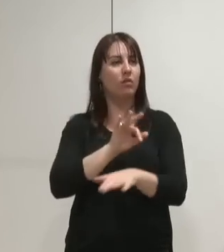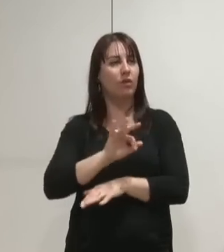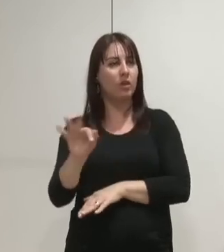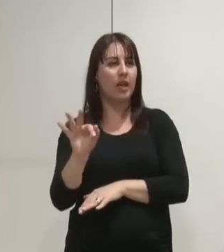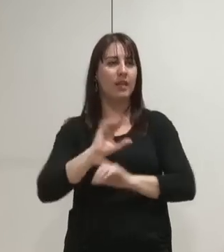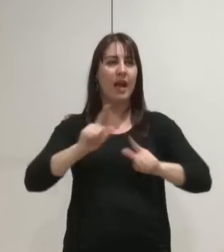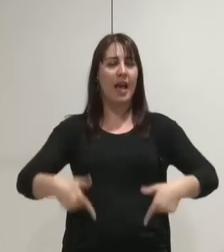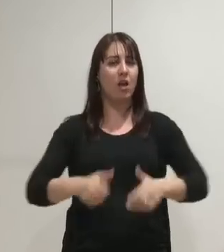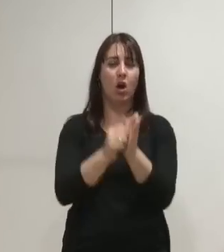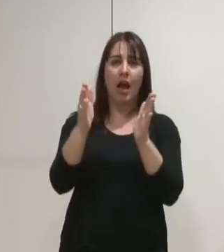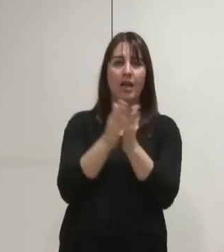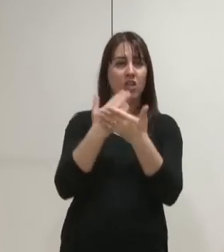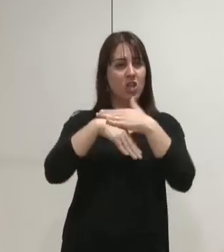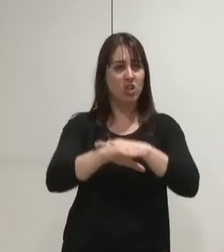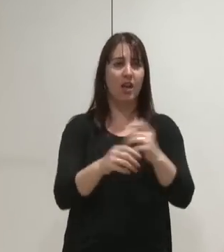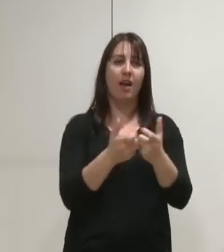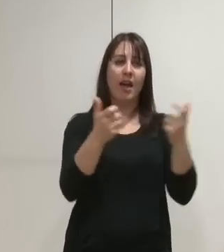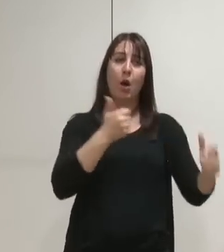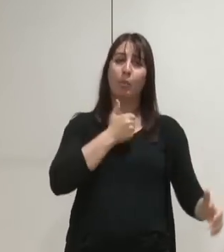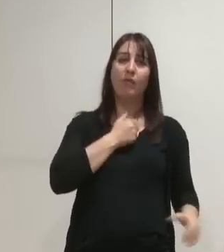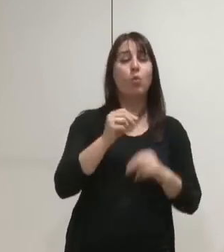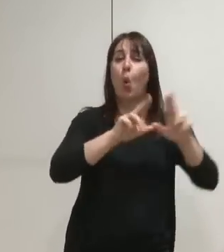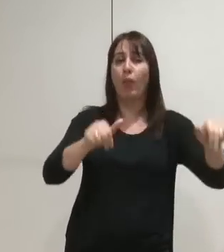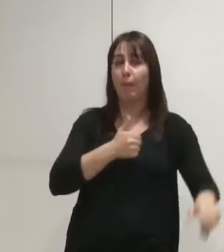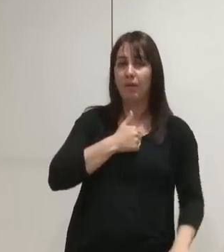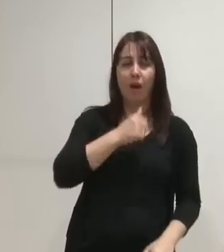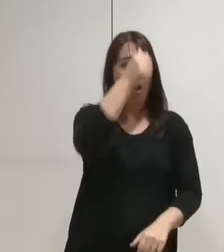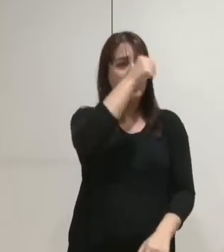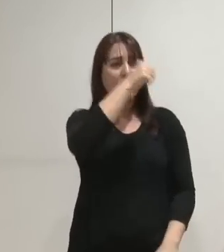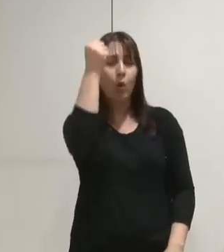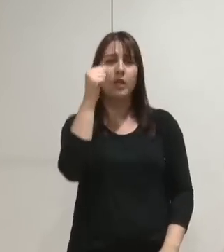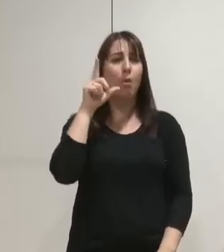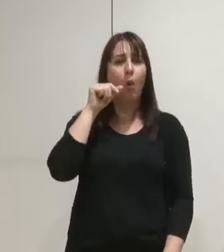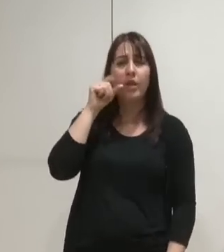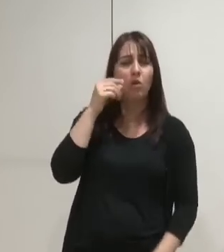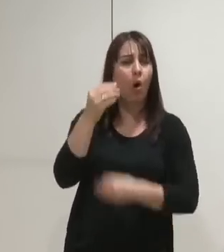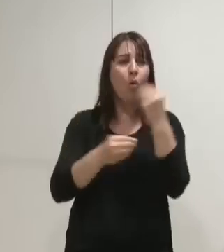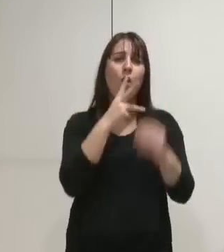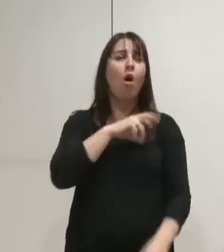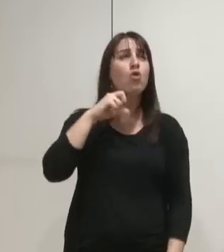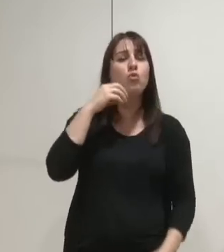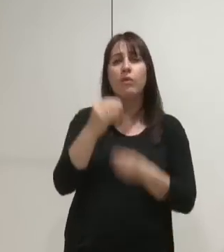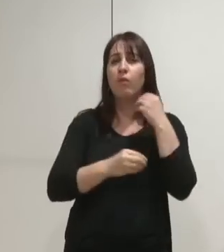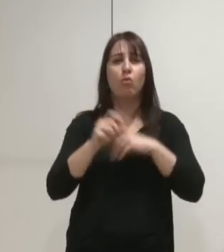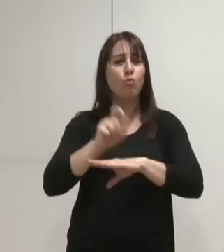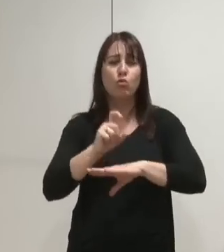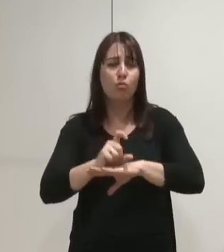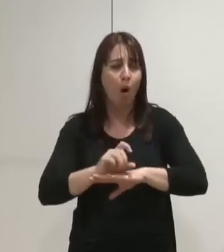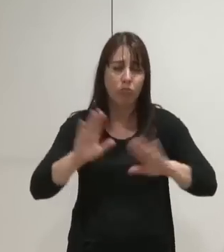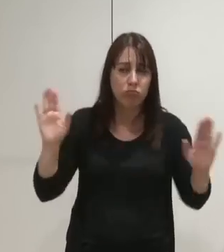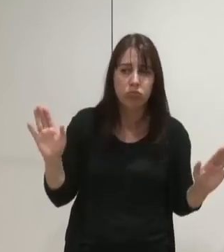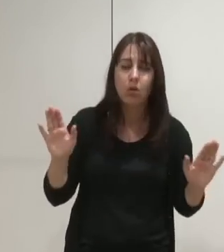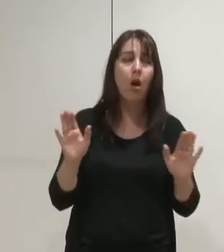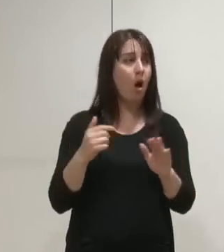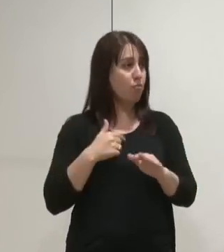des établissements privés sous contrat ou privés tout court qu'il soi catholique protestant voire juifs ou musulmans je vous